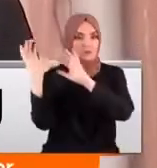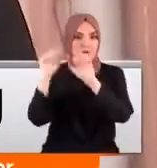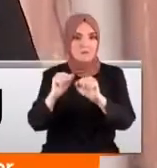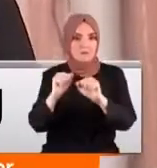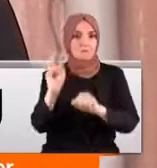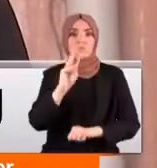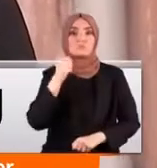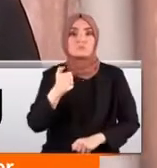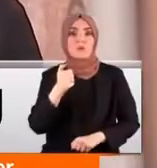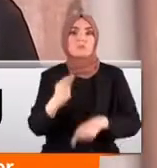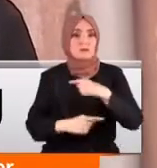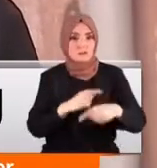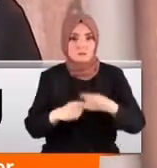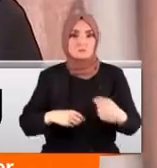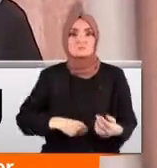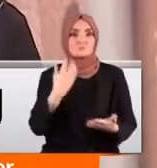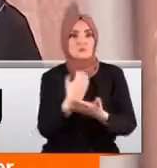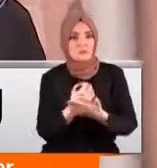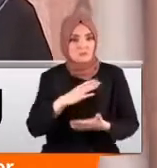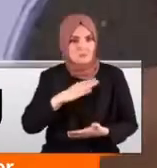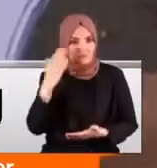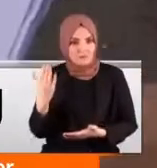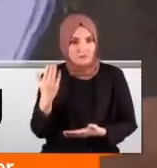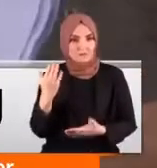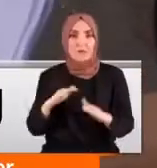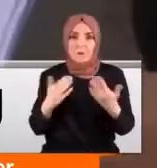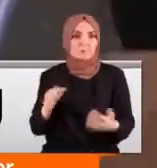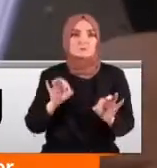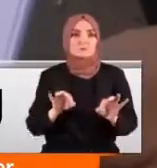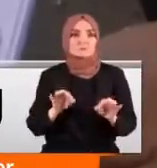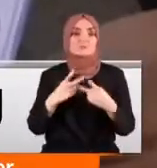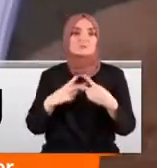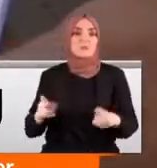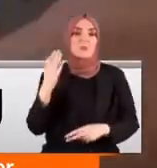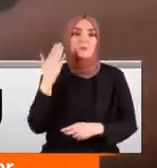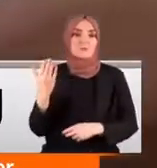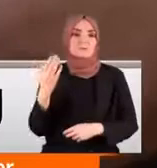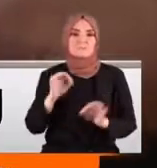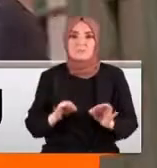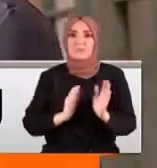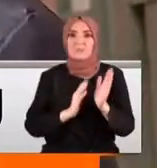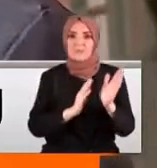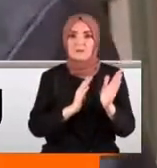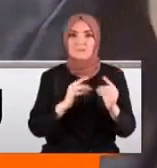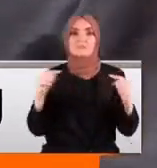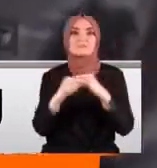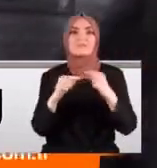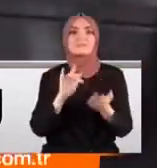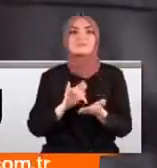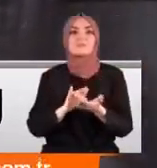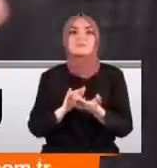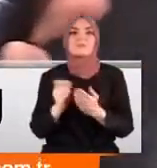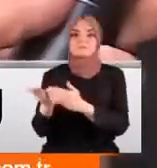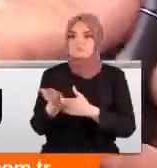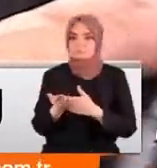Bu şahıs yakalandı fakat şu an yine serbest ve hala bana trafik cezaları gelmeye devam ediyor. En